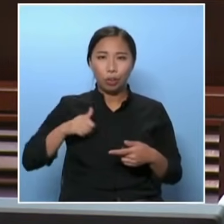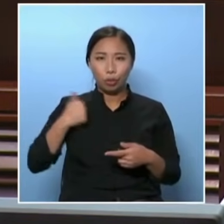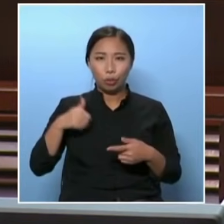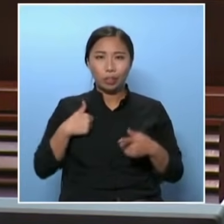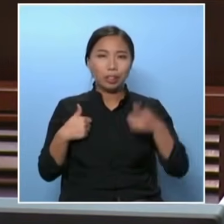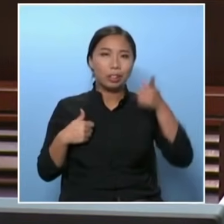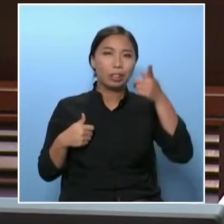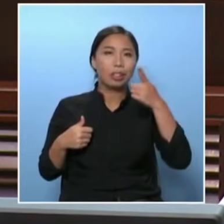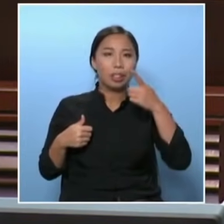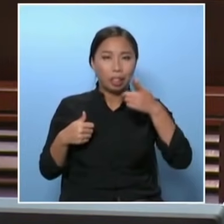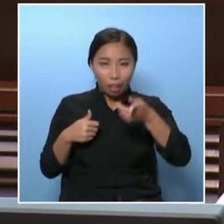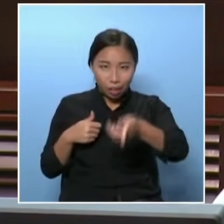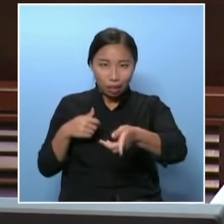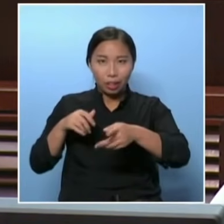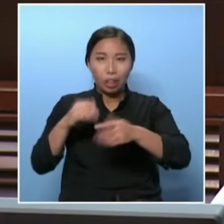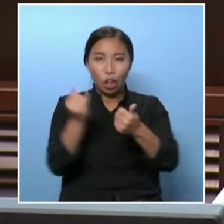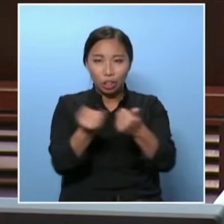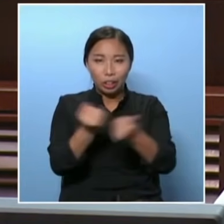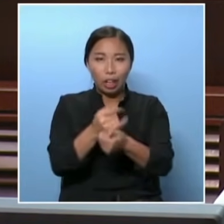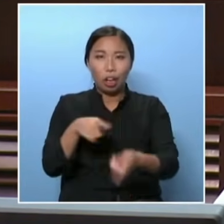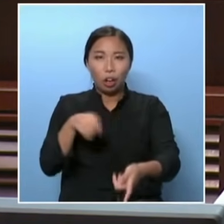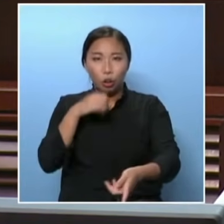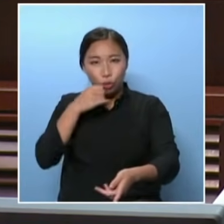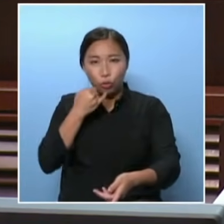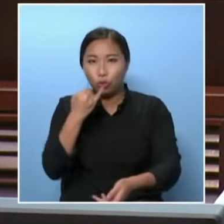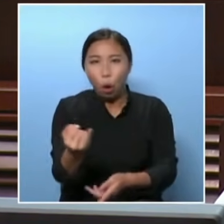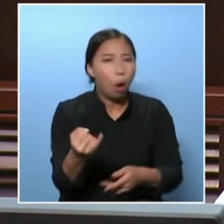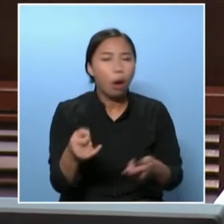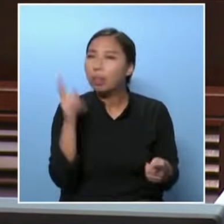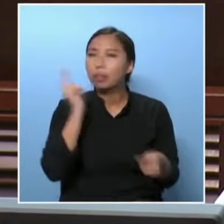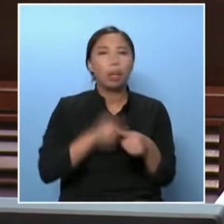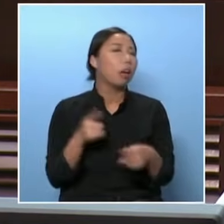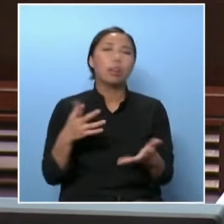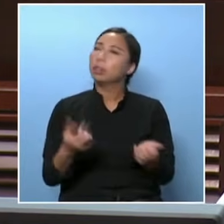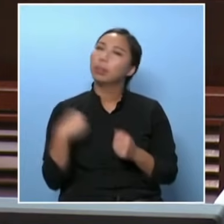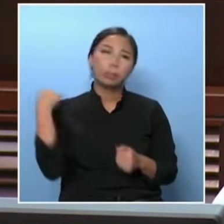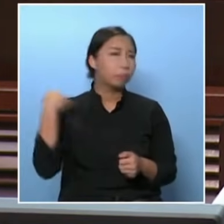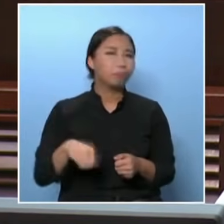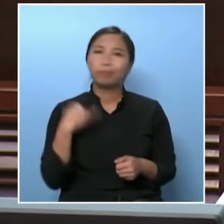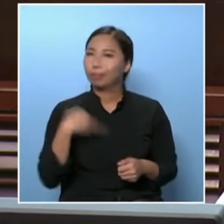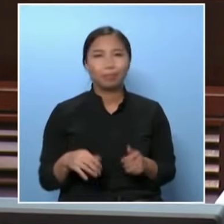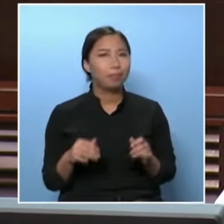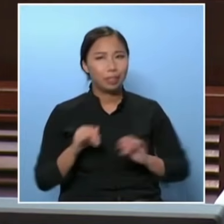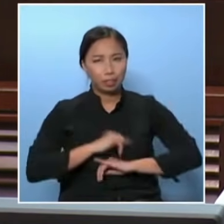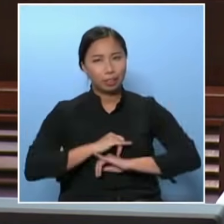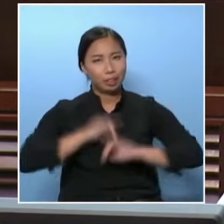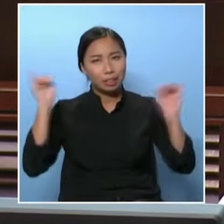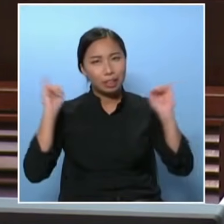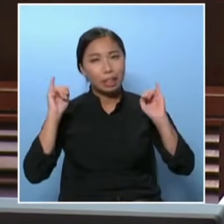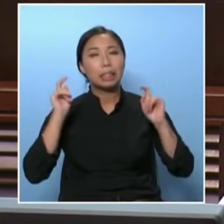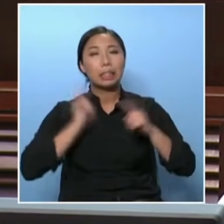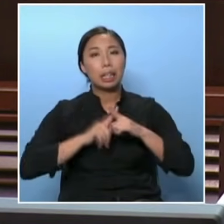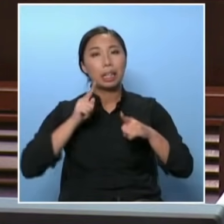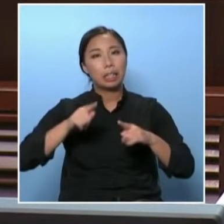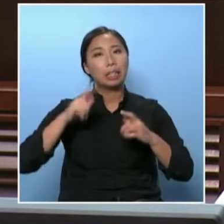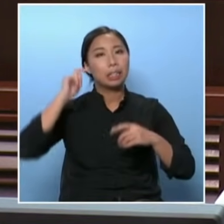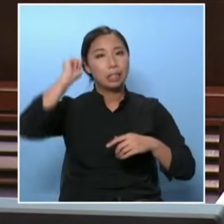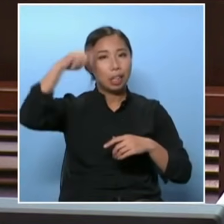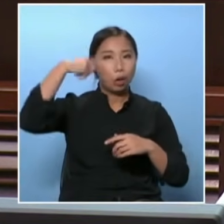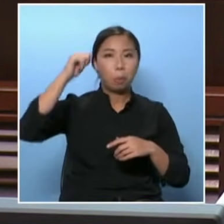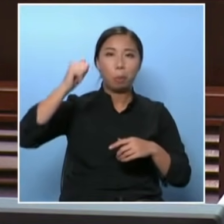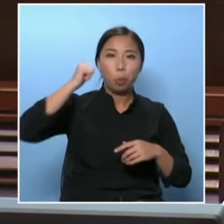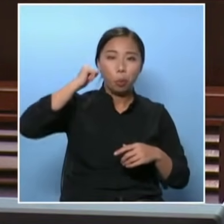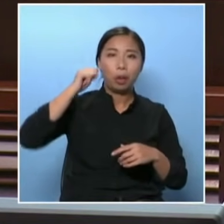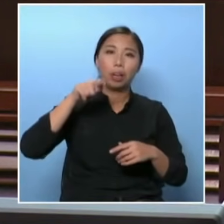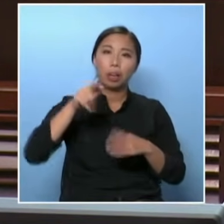接受，任何時代都唔可以接受嘅嚇。佢哋係乜嘢嘅社會嘅背景？是不是